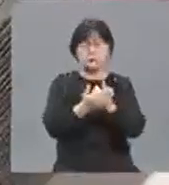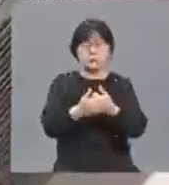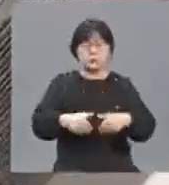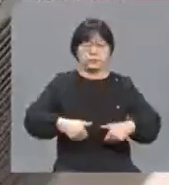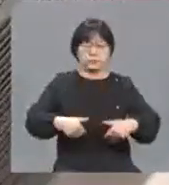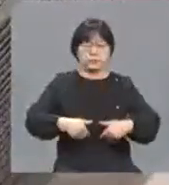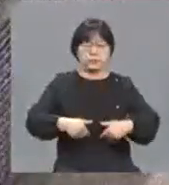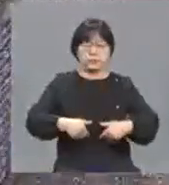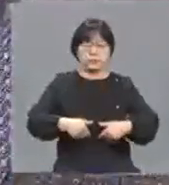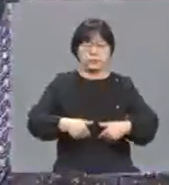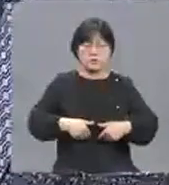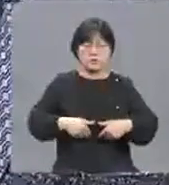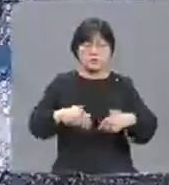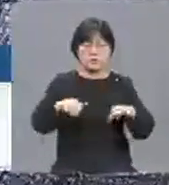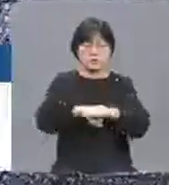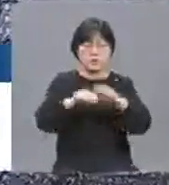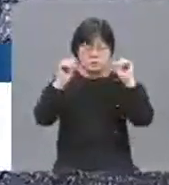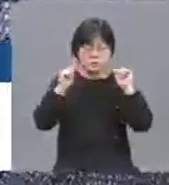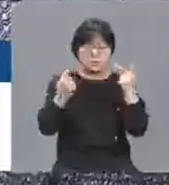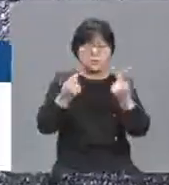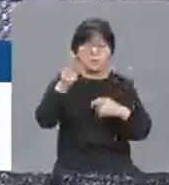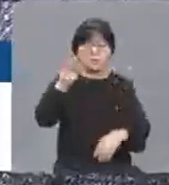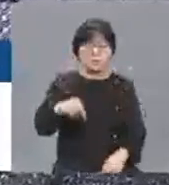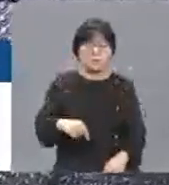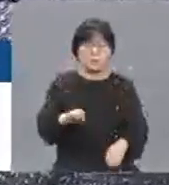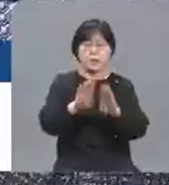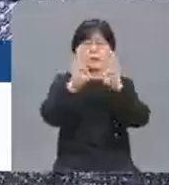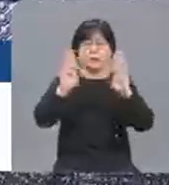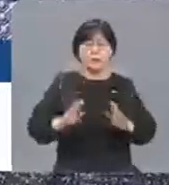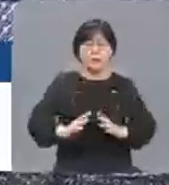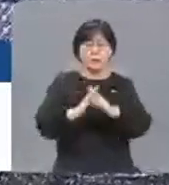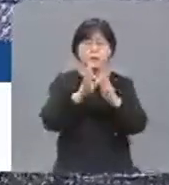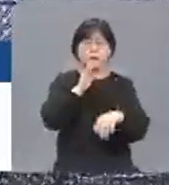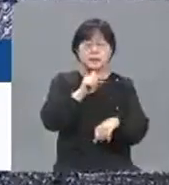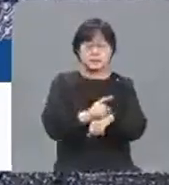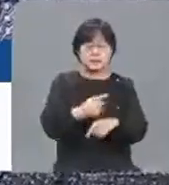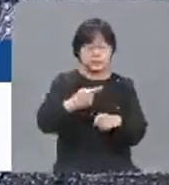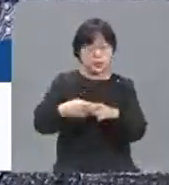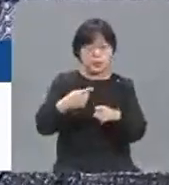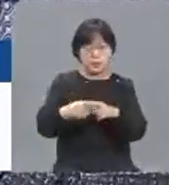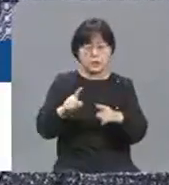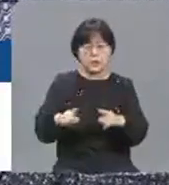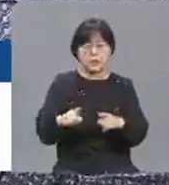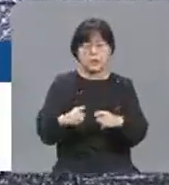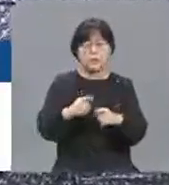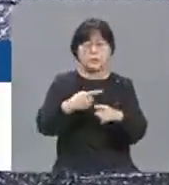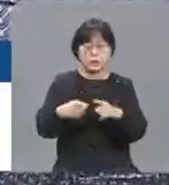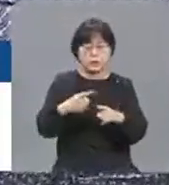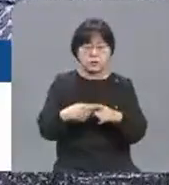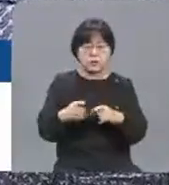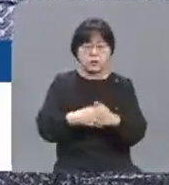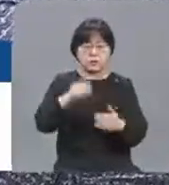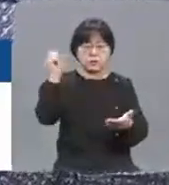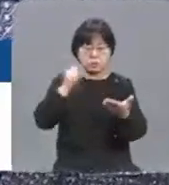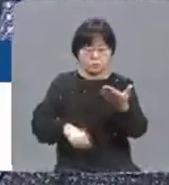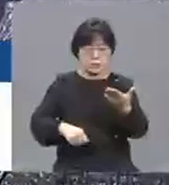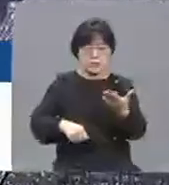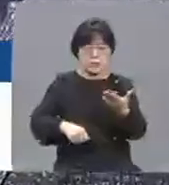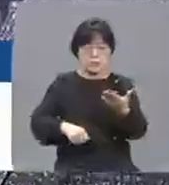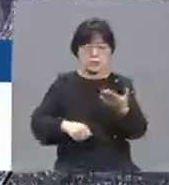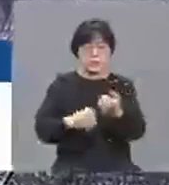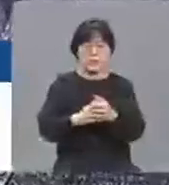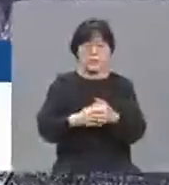필수입니다 문화체 관광에서 하는 립 당성 평가를 통과해서